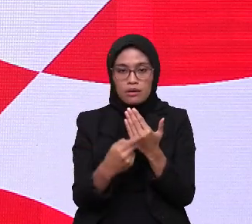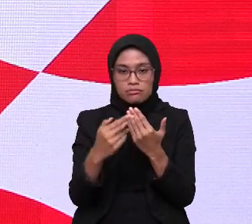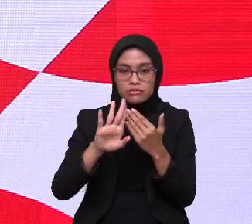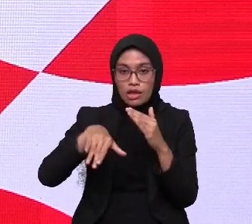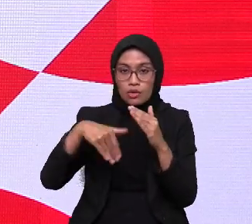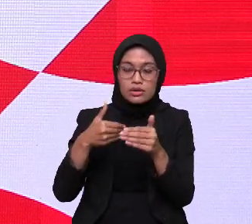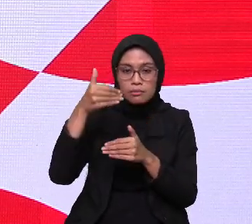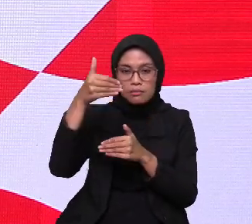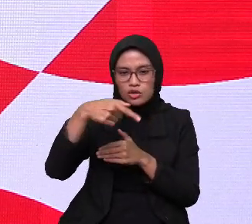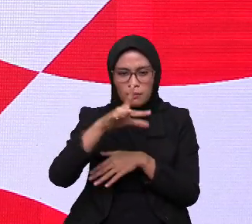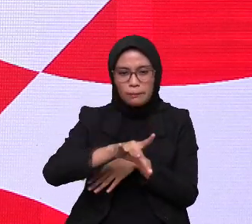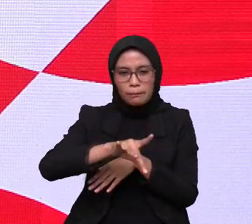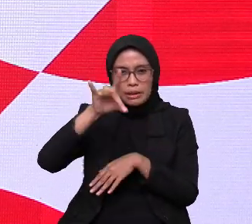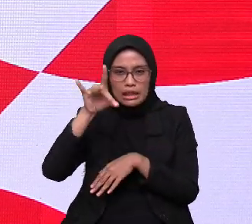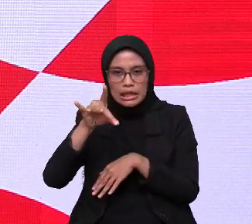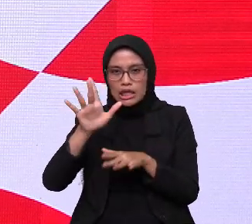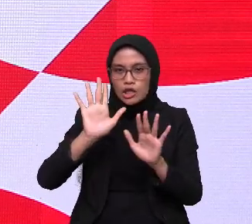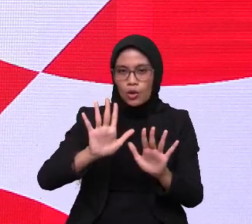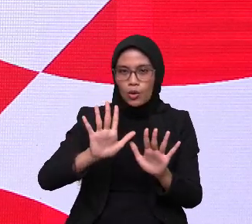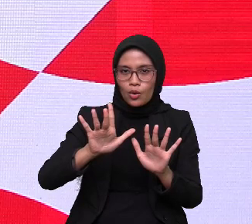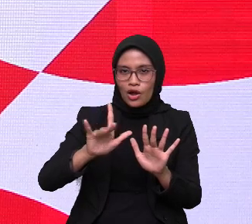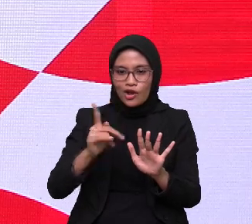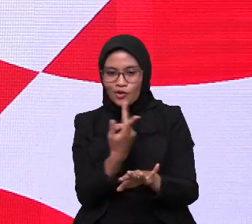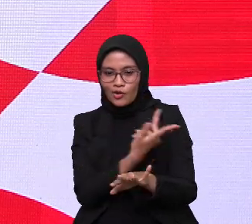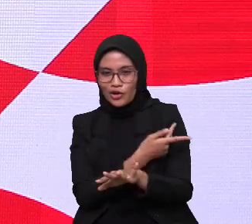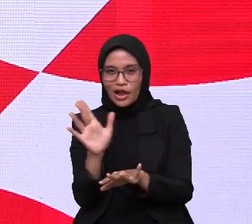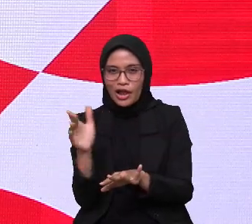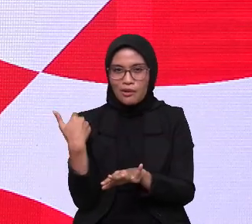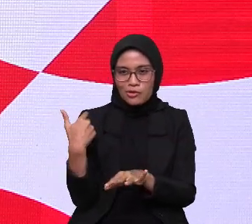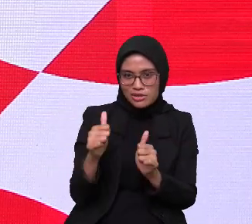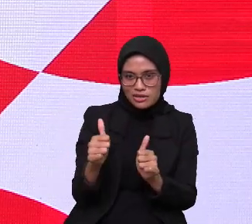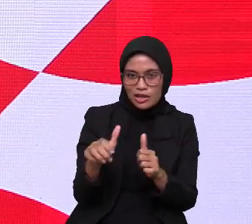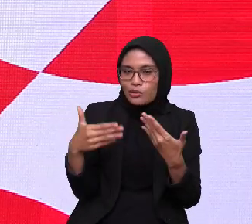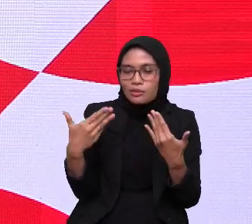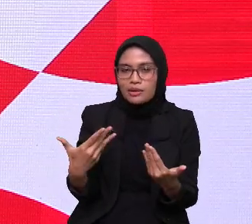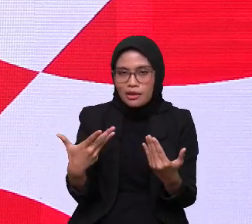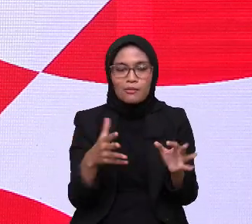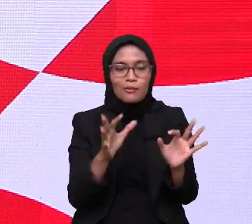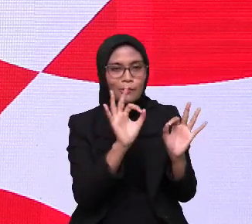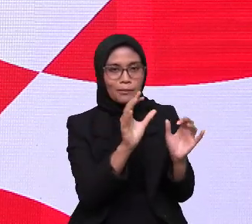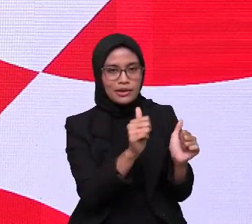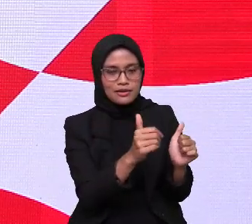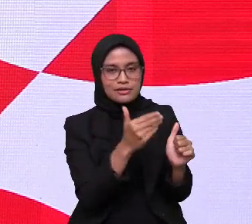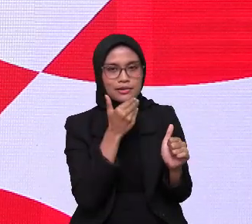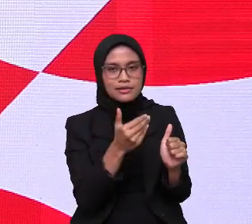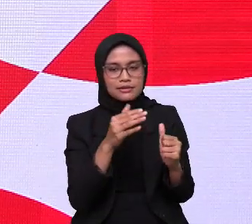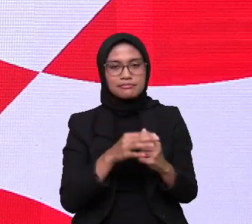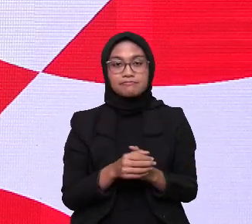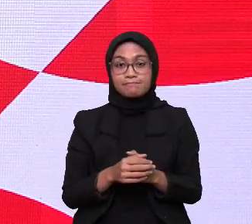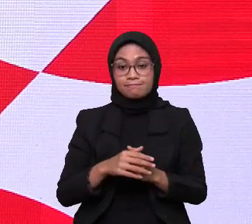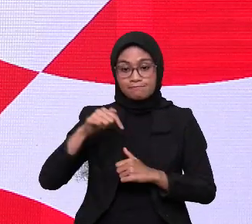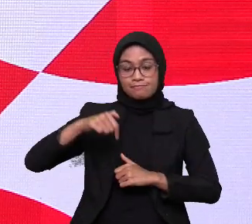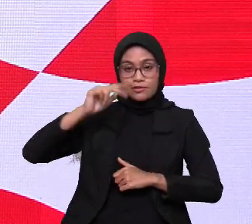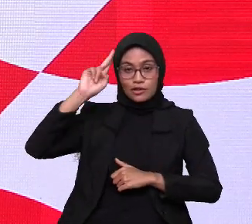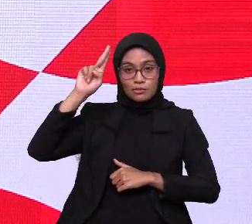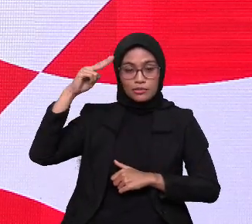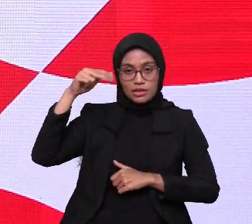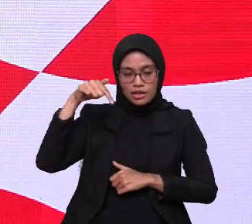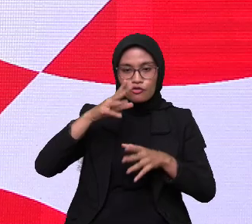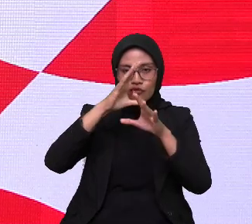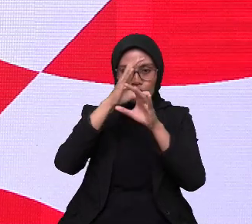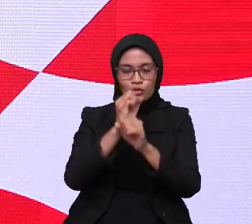pilihan terima kasih terima kasih liputan6.com pemerintah saat ini berfokus mendorong